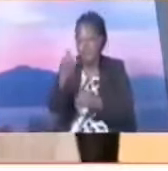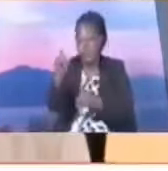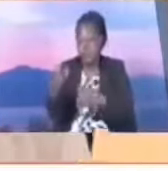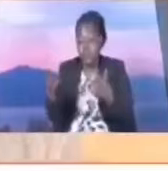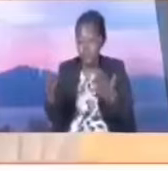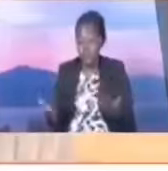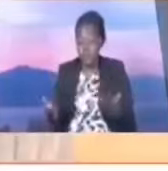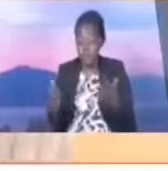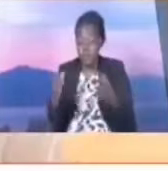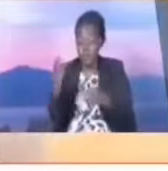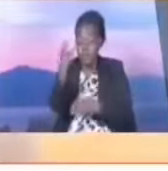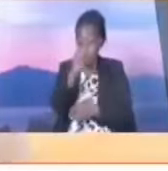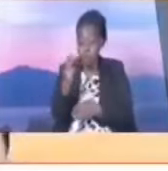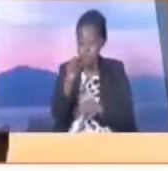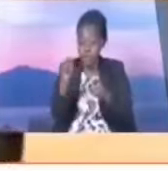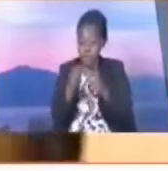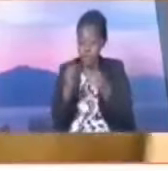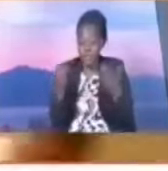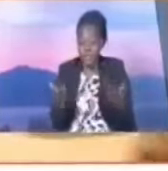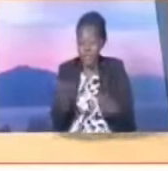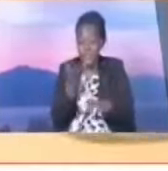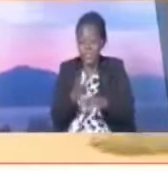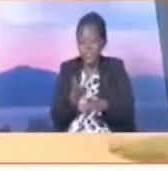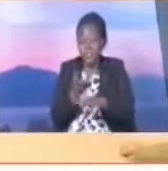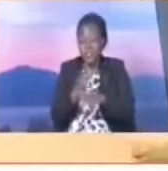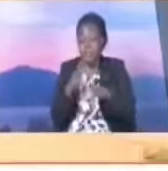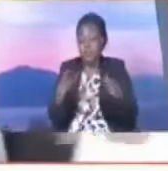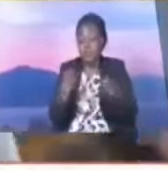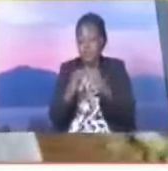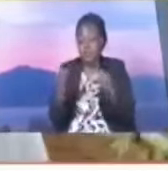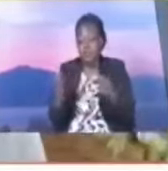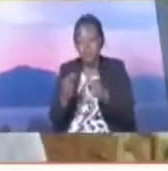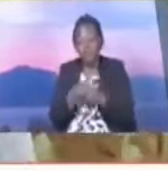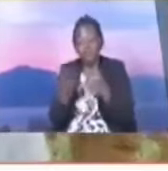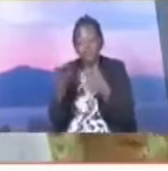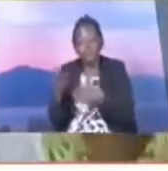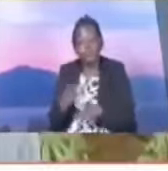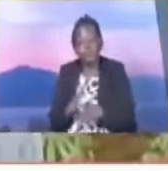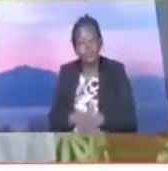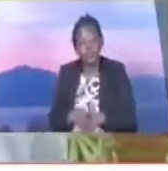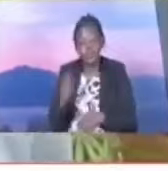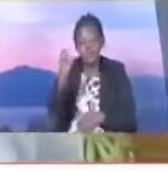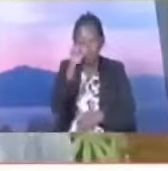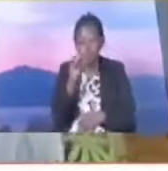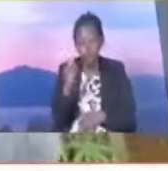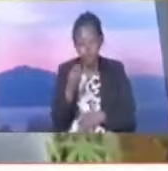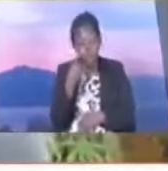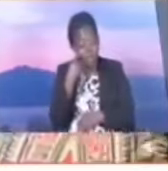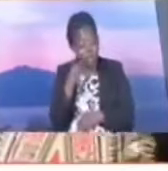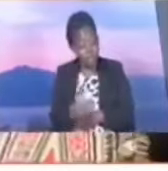mu binnya bamutadde mu lusaalu omwana agenda kufa. Ogunya wansi gulimu n'embuga awo asawo